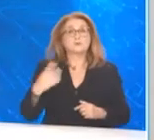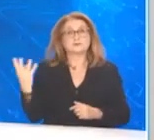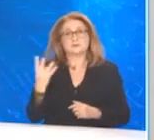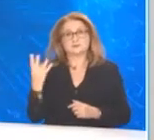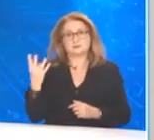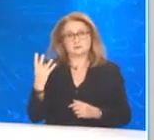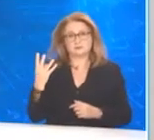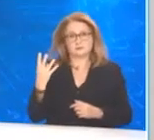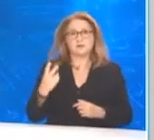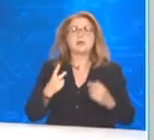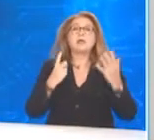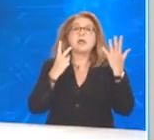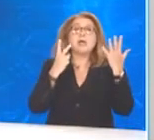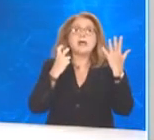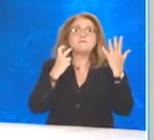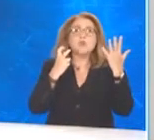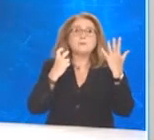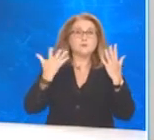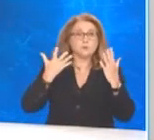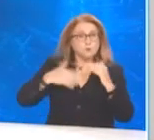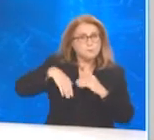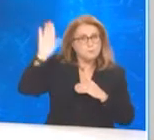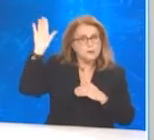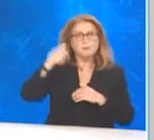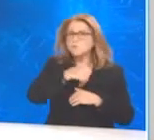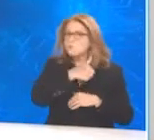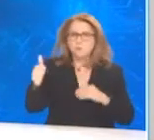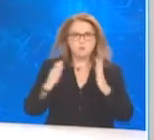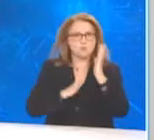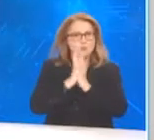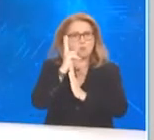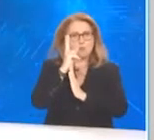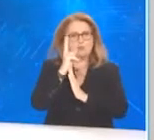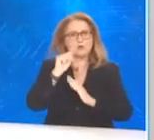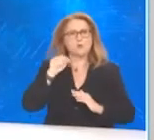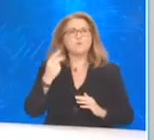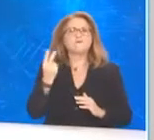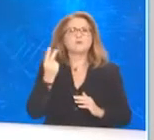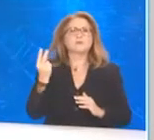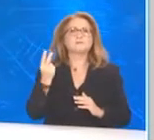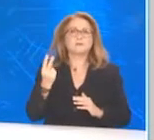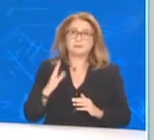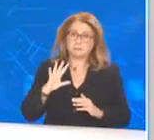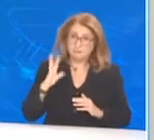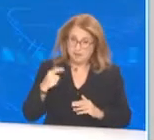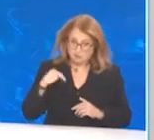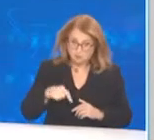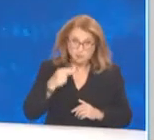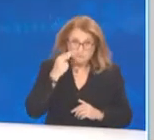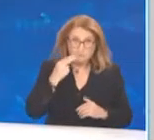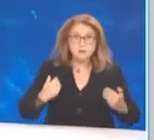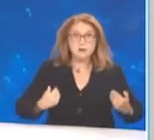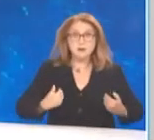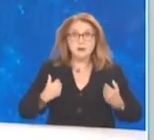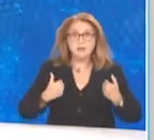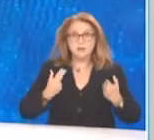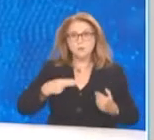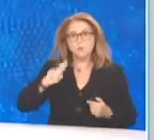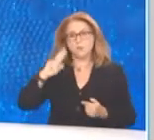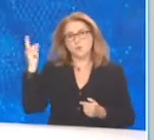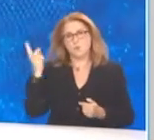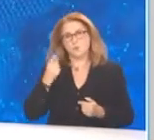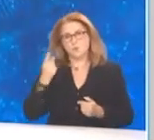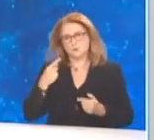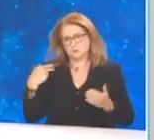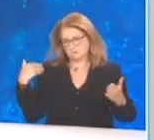το 12,57%. Άρα, εκ των πραγμάτων, η εικόνα που έχουμε σε σχέση με τις ηλικίες και νομίζω στις τελευταίες 7 μέρες